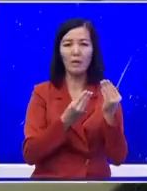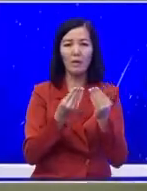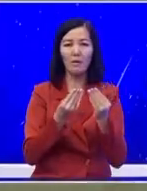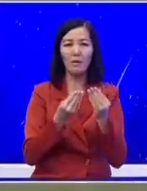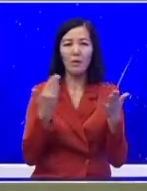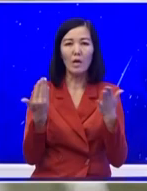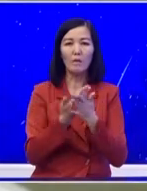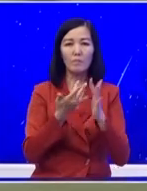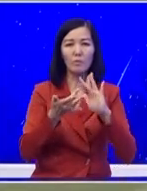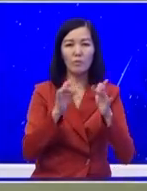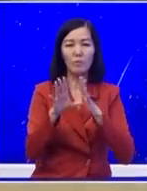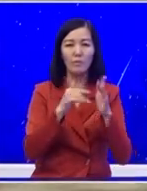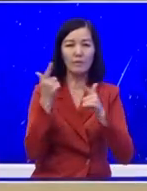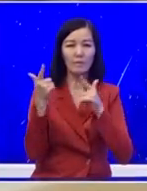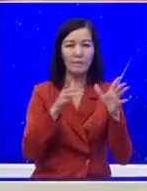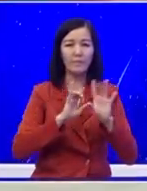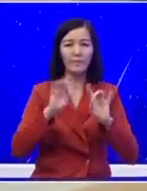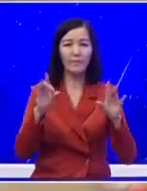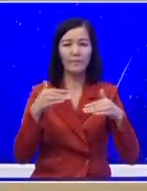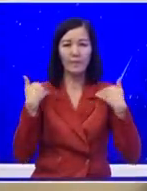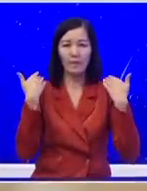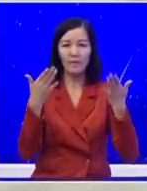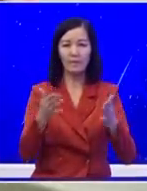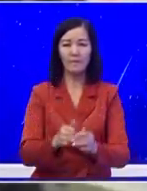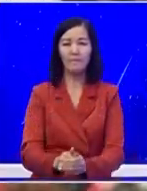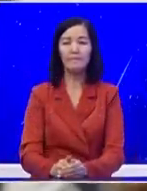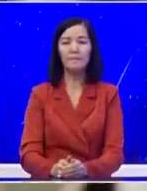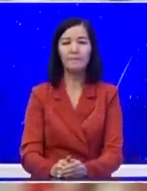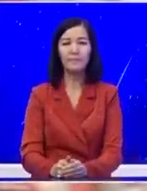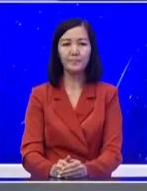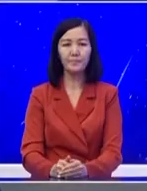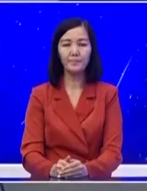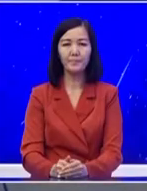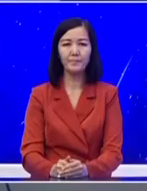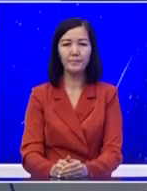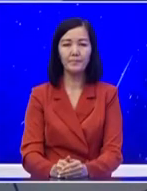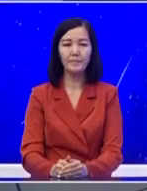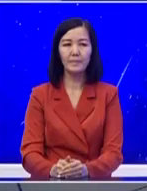зарубежных новостей подготовил Ануар Амангельдинов по материалам интернет-ресурсов.